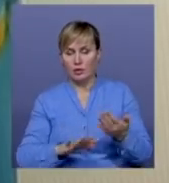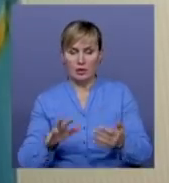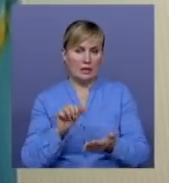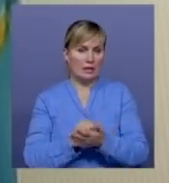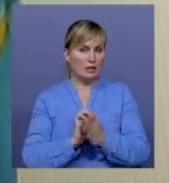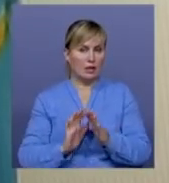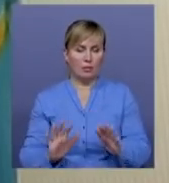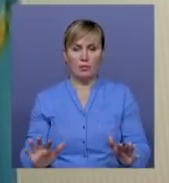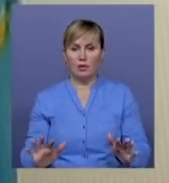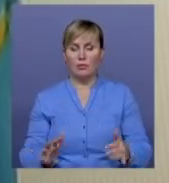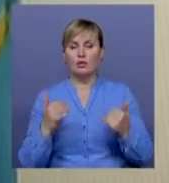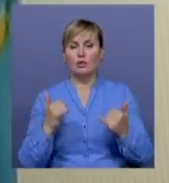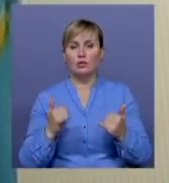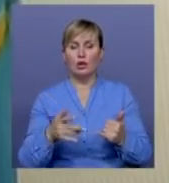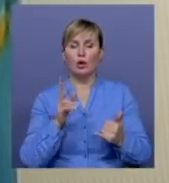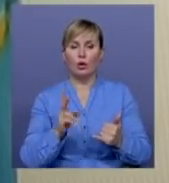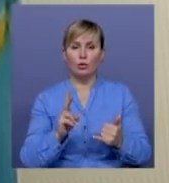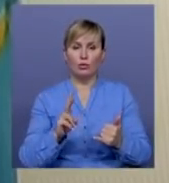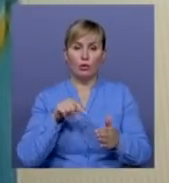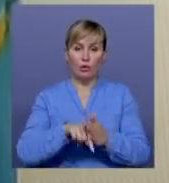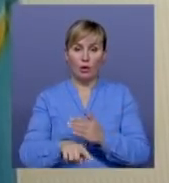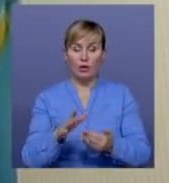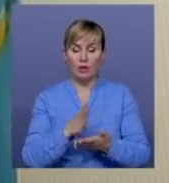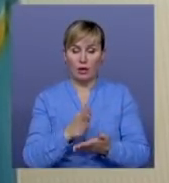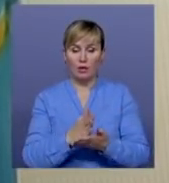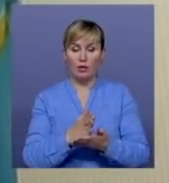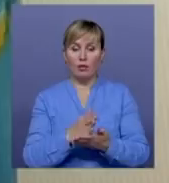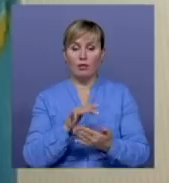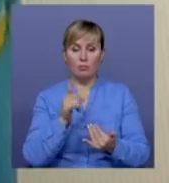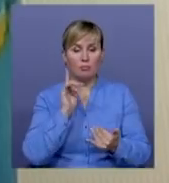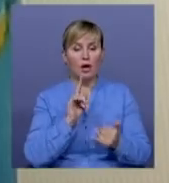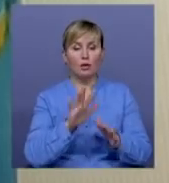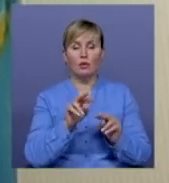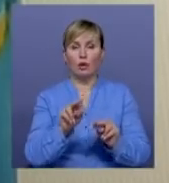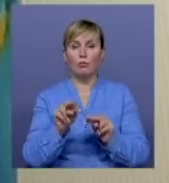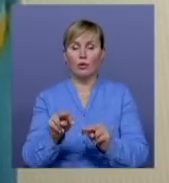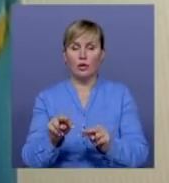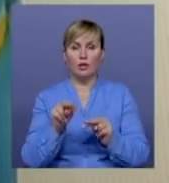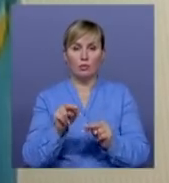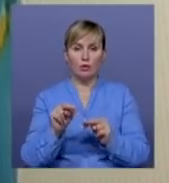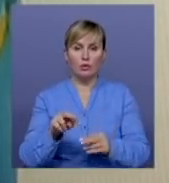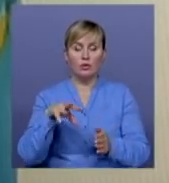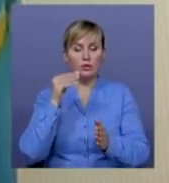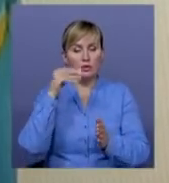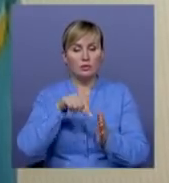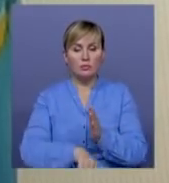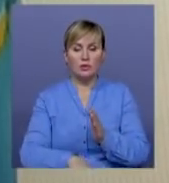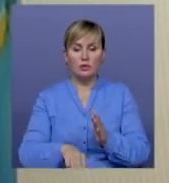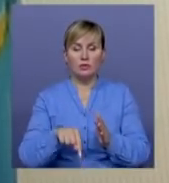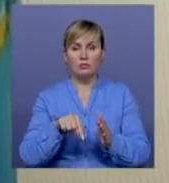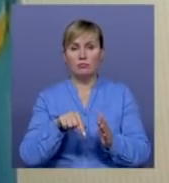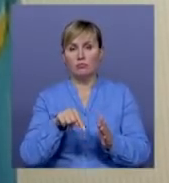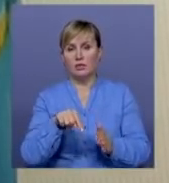есть сейчас гости, которые у нас находятся, они только лишь наблюдаются. Наблюдение заключается в измерении